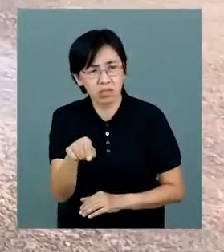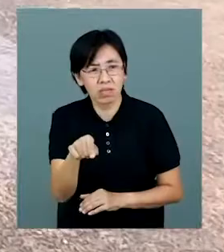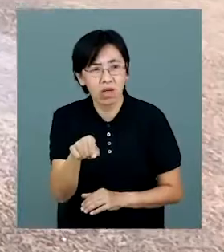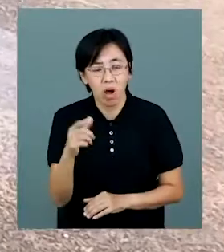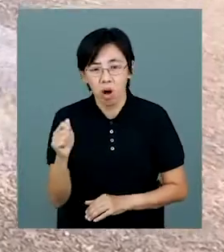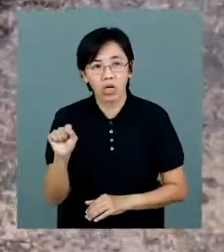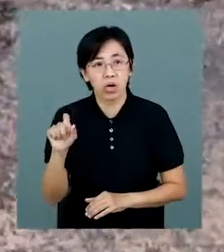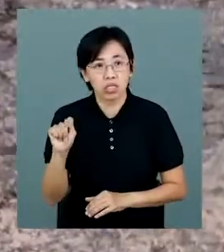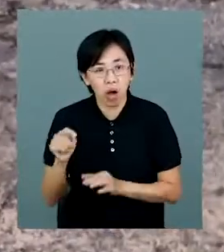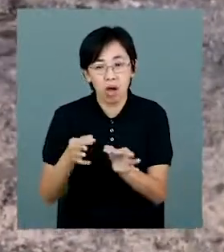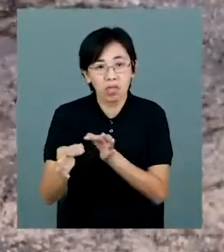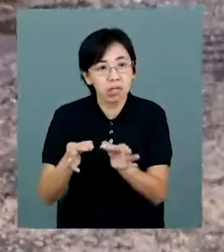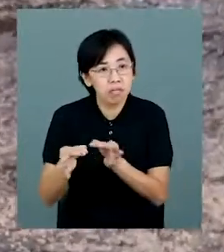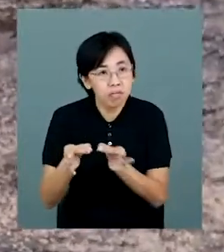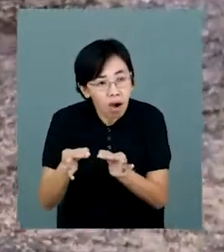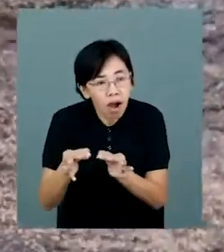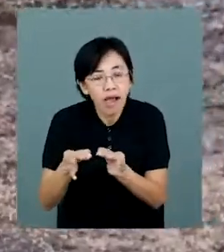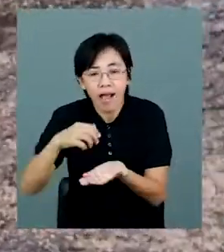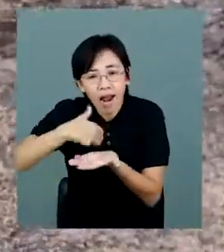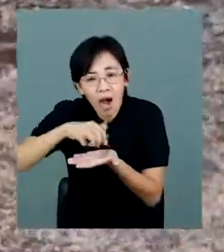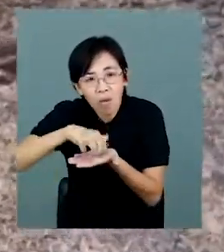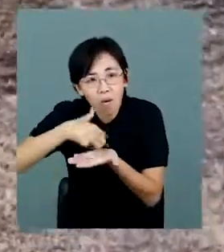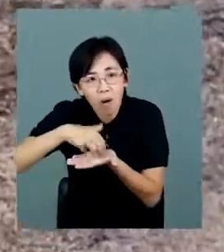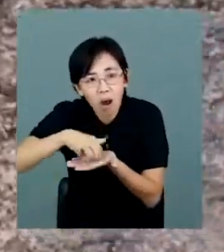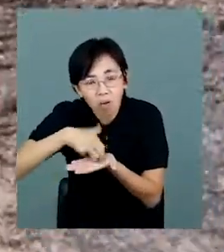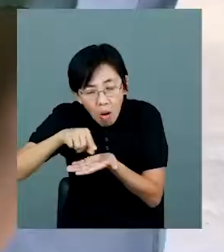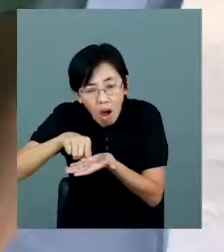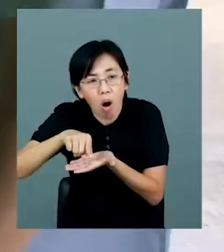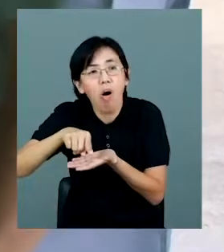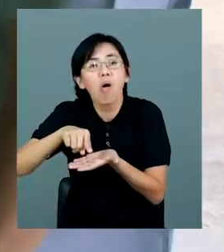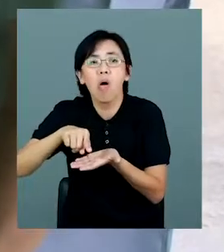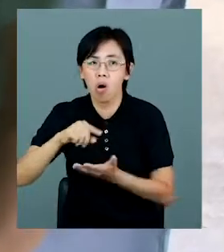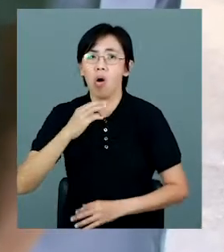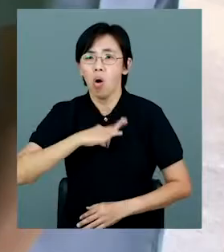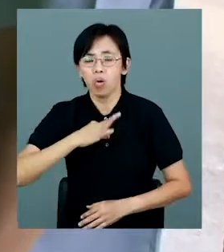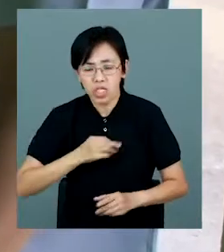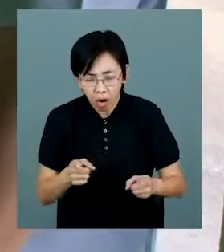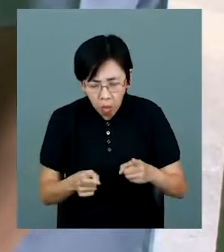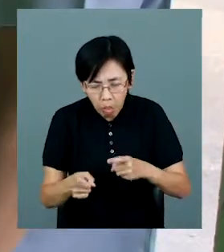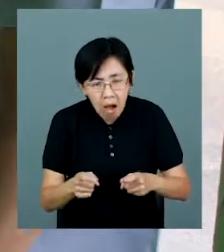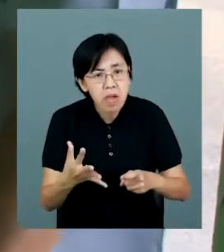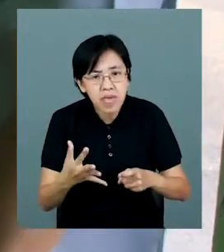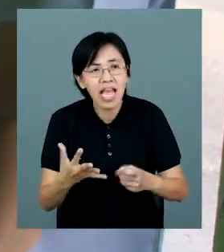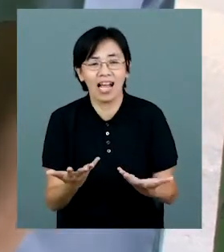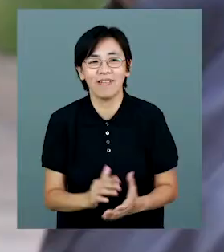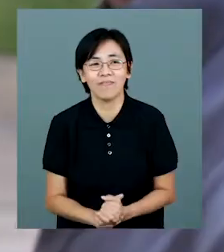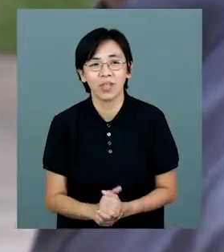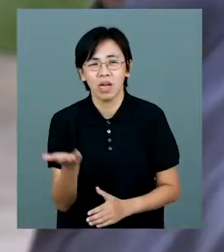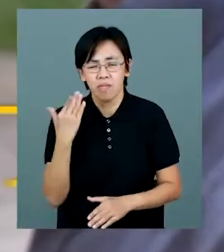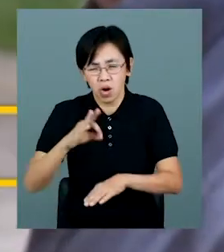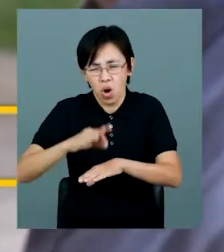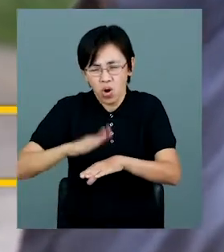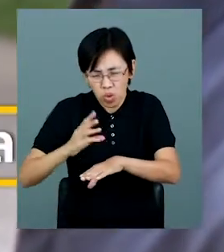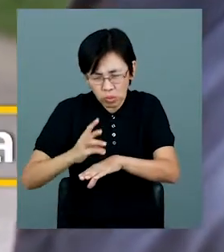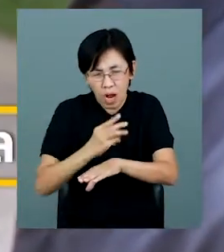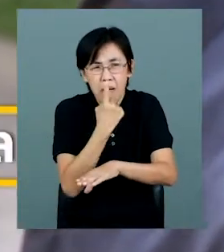ใจที่มีอสต.เราอธิบายให้เขาฟังแล้วเขาอธิบายให้เพื่อนๆฟังตั้งแต่บัดนั้นรู้สึกว่าลูกน้ำไม่ค่อยจะมีนะ ชัดเลย เมื่อก่อน